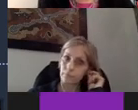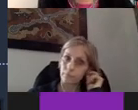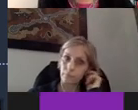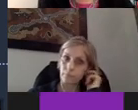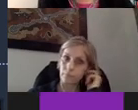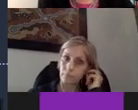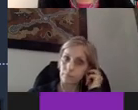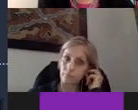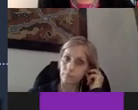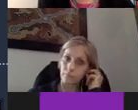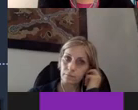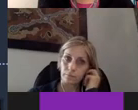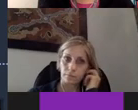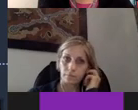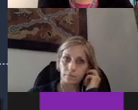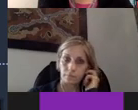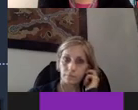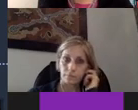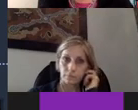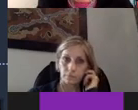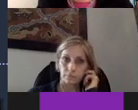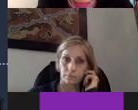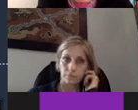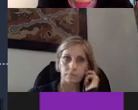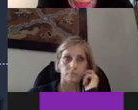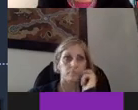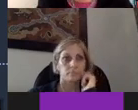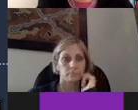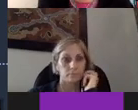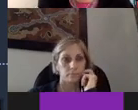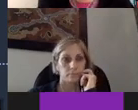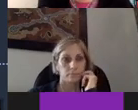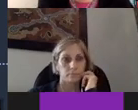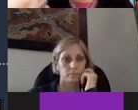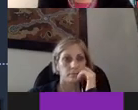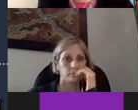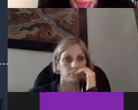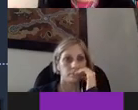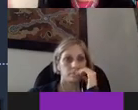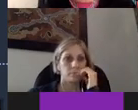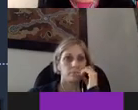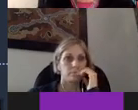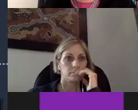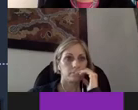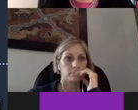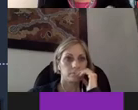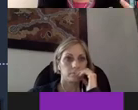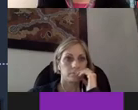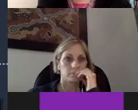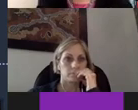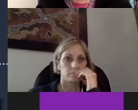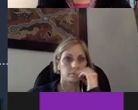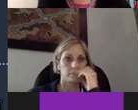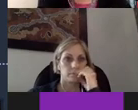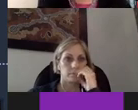eh dove lo lo lo storytelling si eh ruota attorno al concetto invece del siamo ancora in tempo